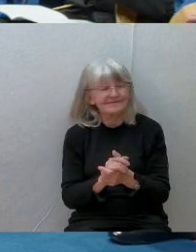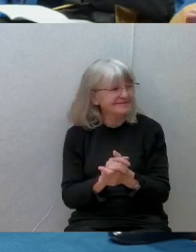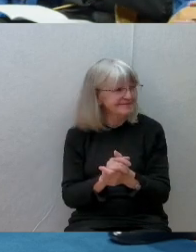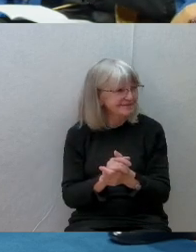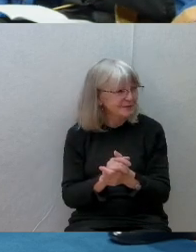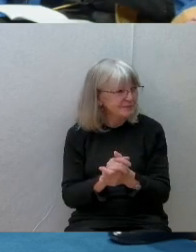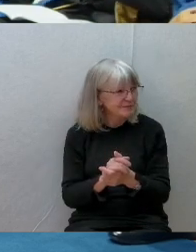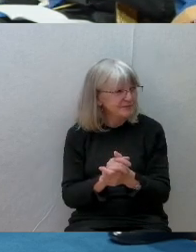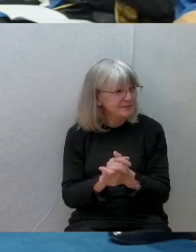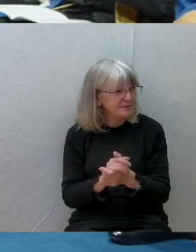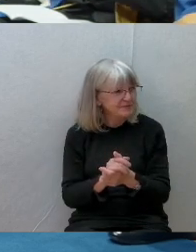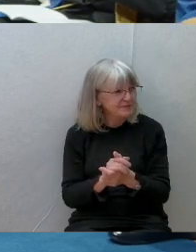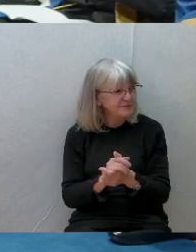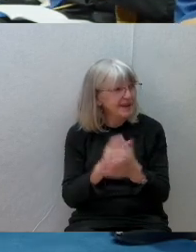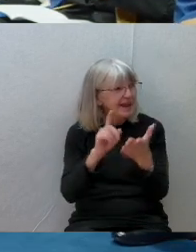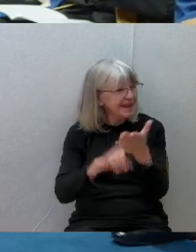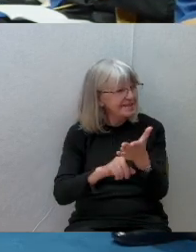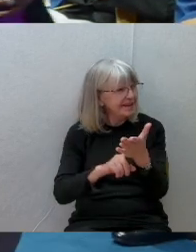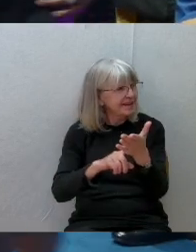Leslie Berry.